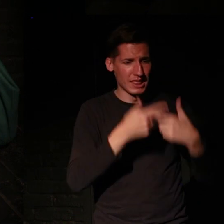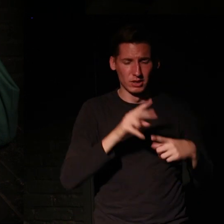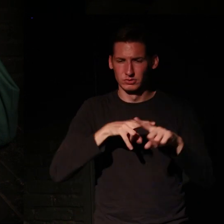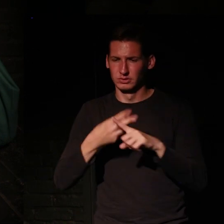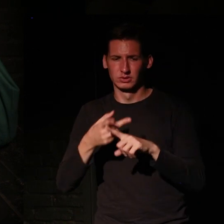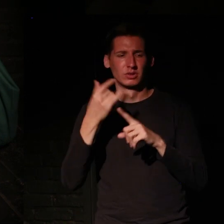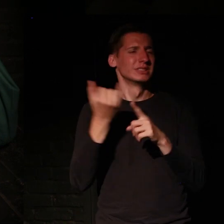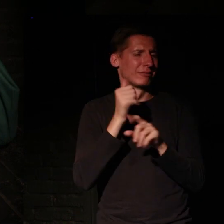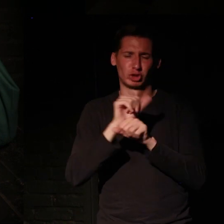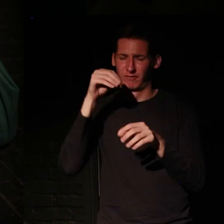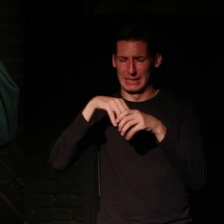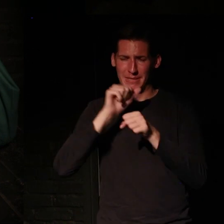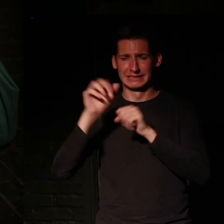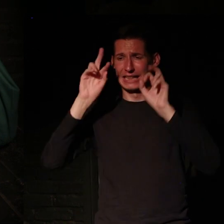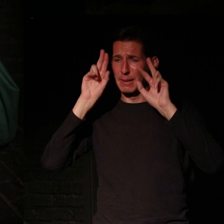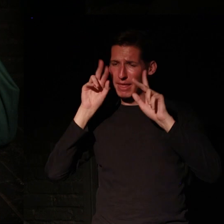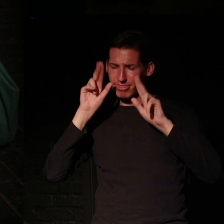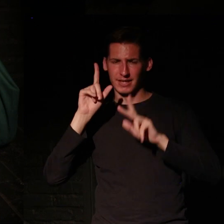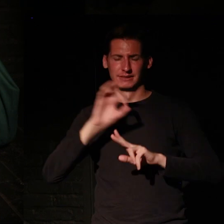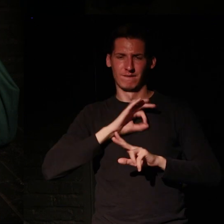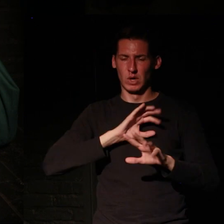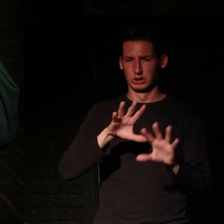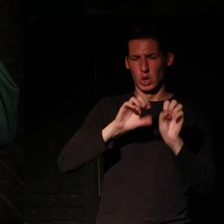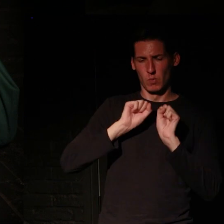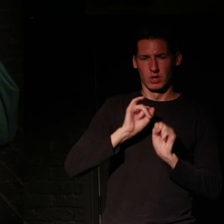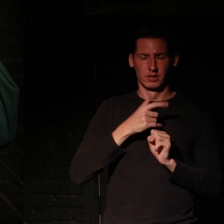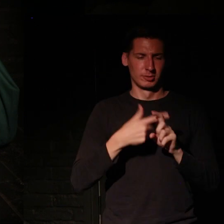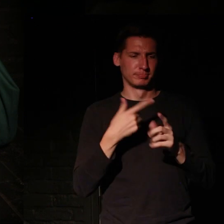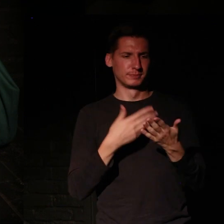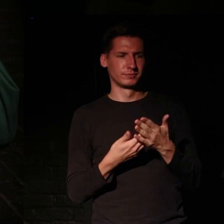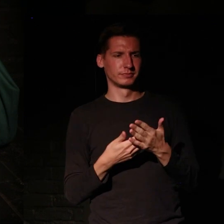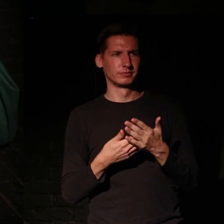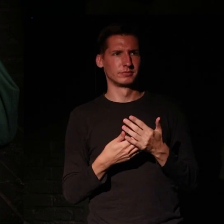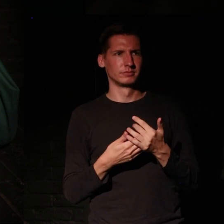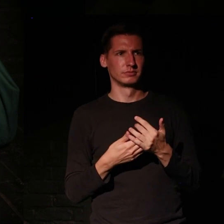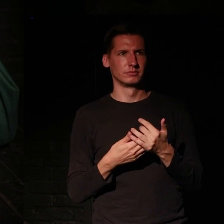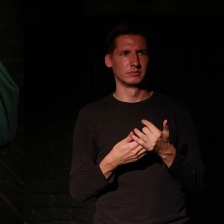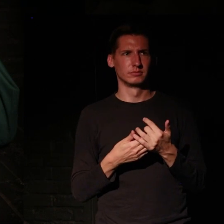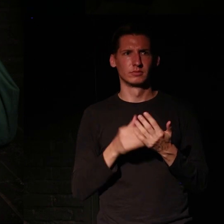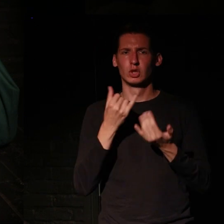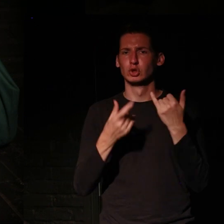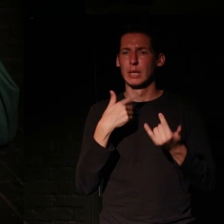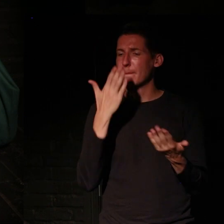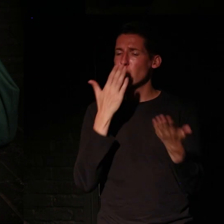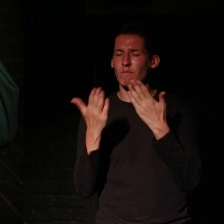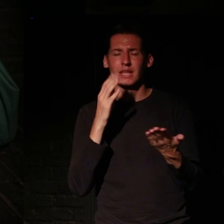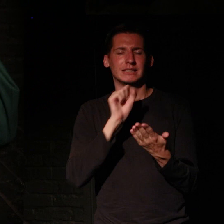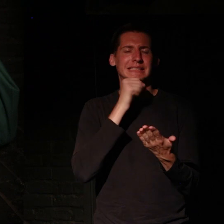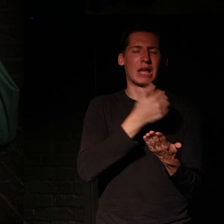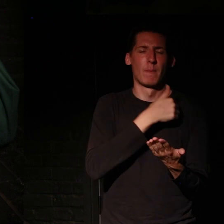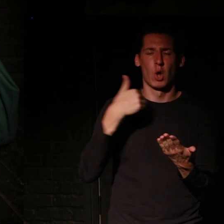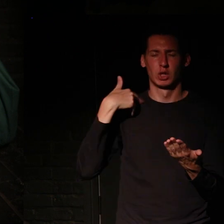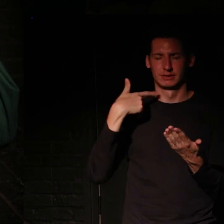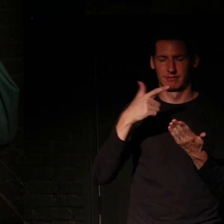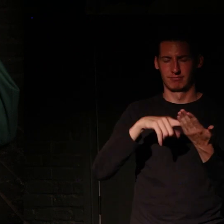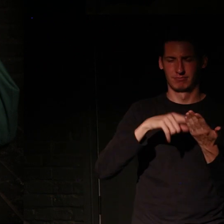naprawdę interpretacją. I ta interpretacja, znowu, jeżeli właśnie nawet porównamy sobie te staropolskie